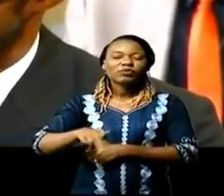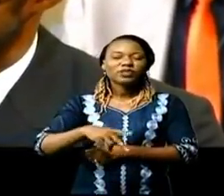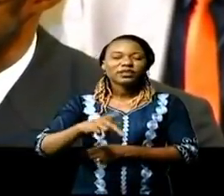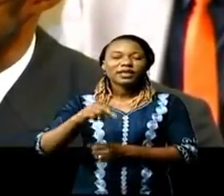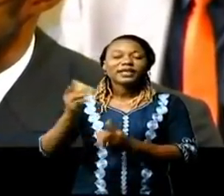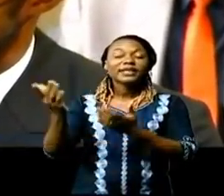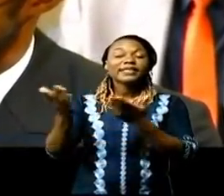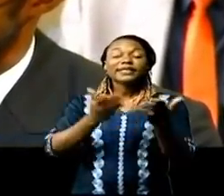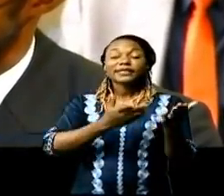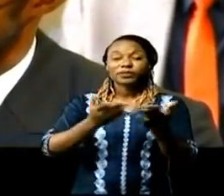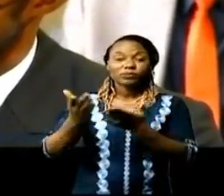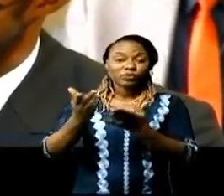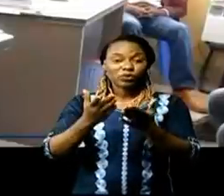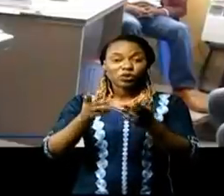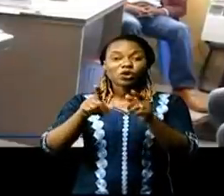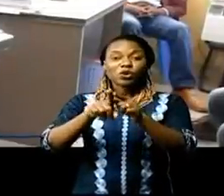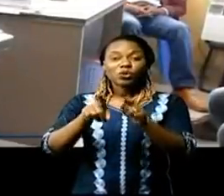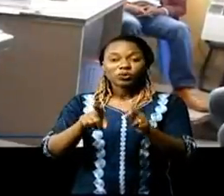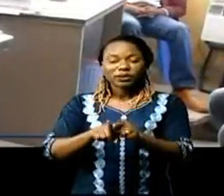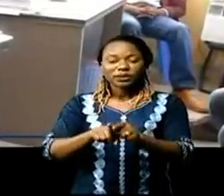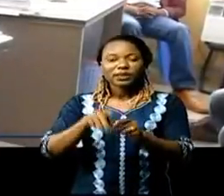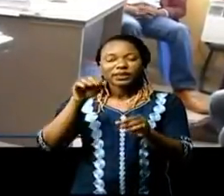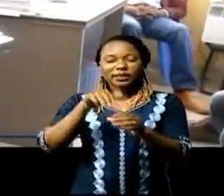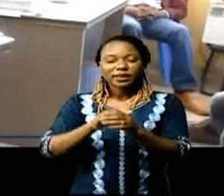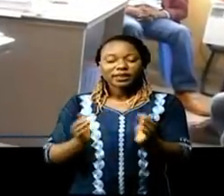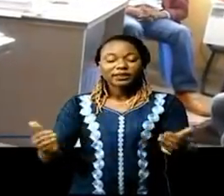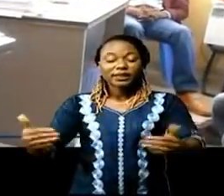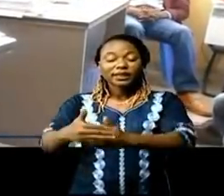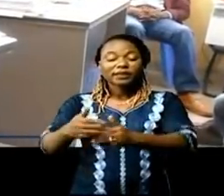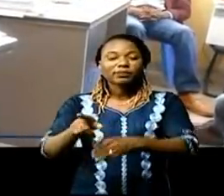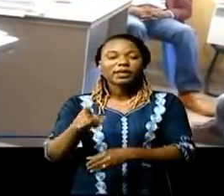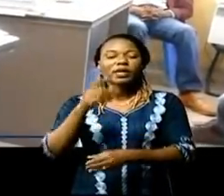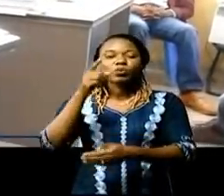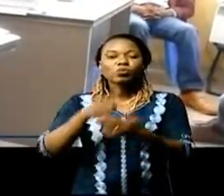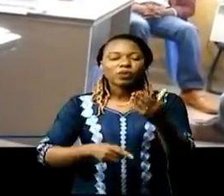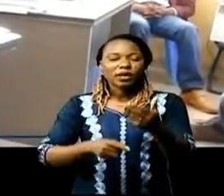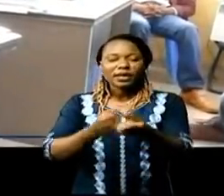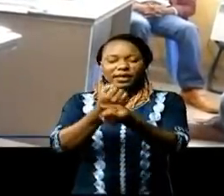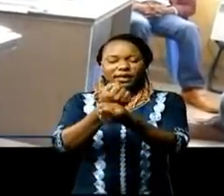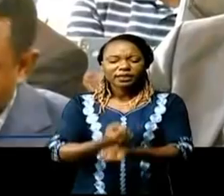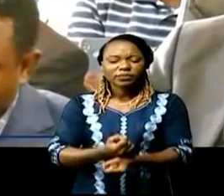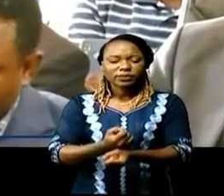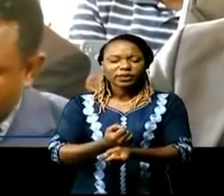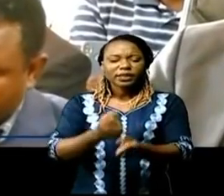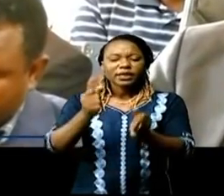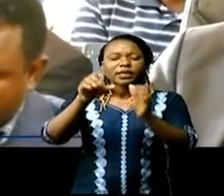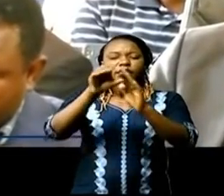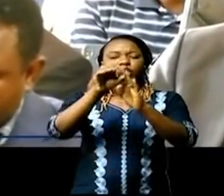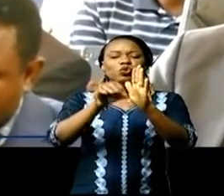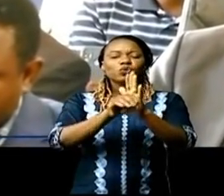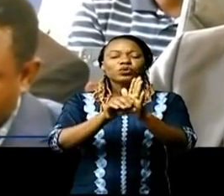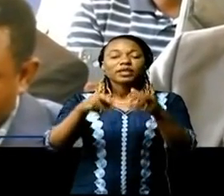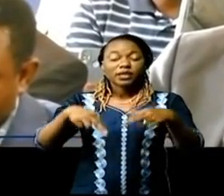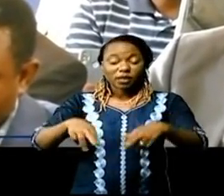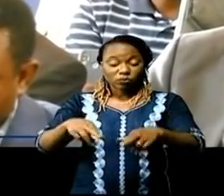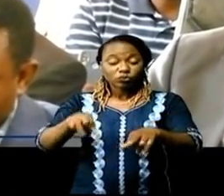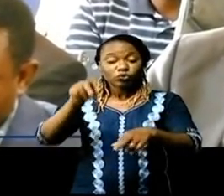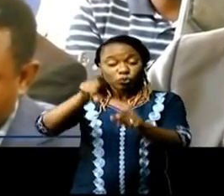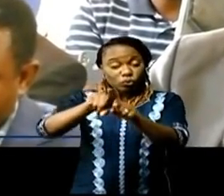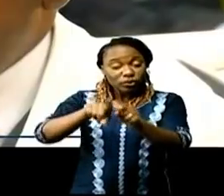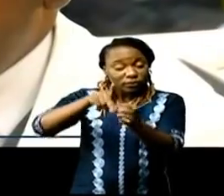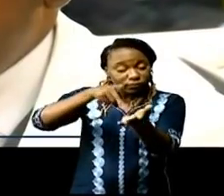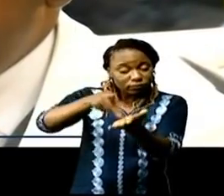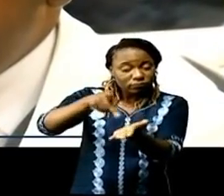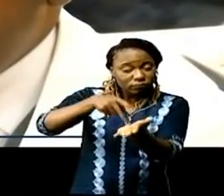conducteurs. Les aspects les plus saillants dans cet encadrement concernent le respect de code de la route et la paie des taxes de l'État. Par